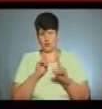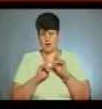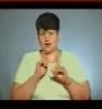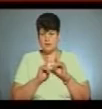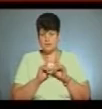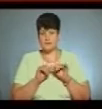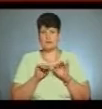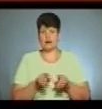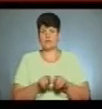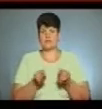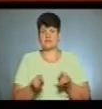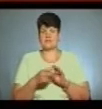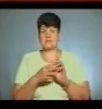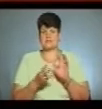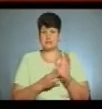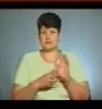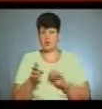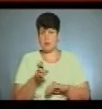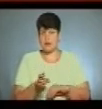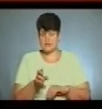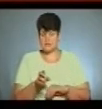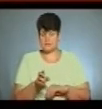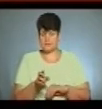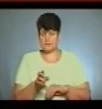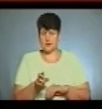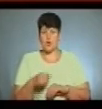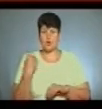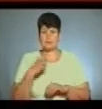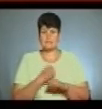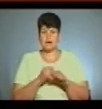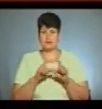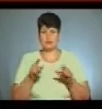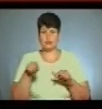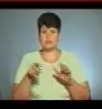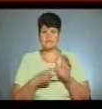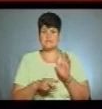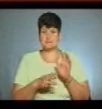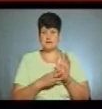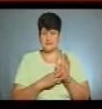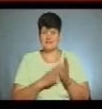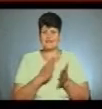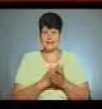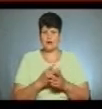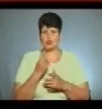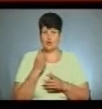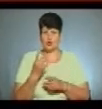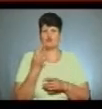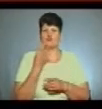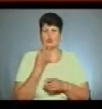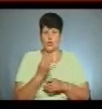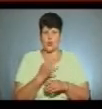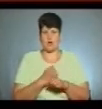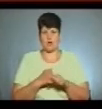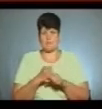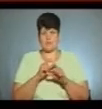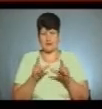Провадження відкрили 18 березня. Зазначу, обласна аптека номер 78, що на Руській, є однією із чотирьох в Тернополі,